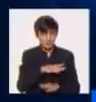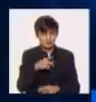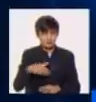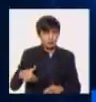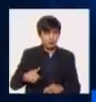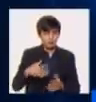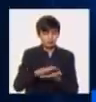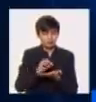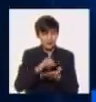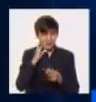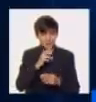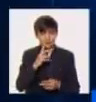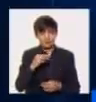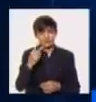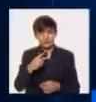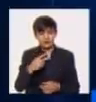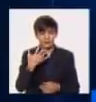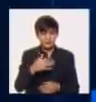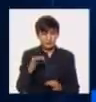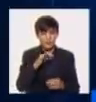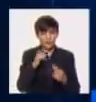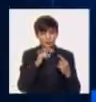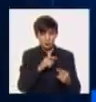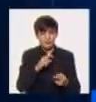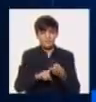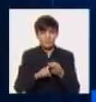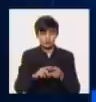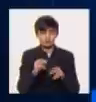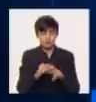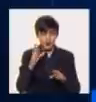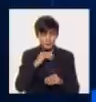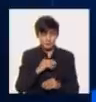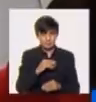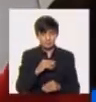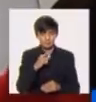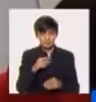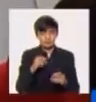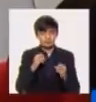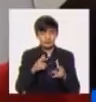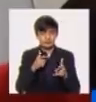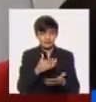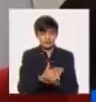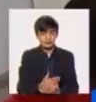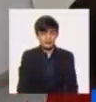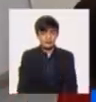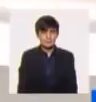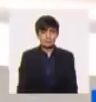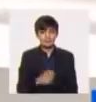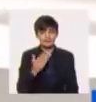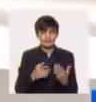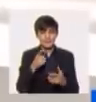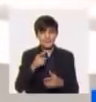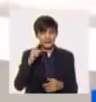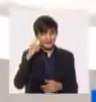дозада қолданып отырмыз. Бұл препарат вирусқа қарсы дәрі ретінде емдеу схемасына енгізіліп отыр. Бұл әдісте елге вирус келмей тұрып,